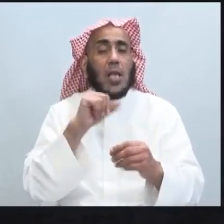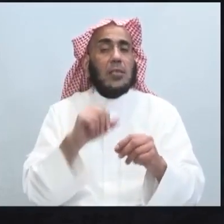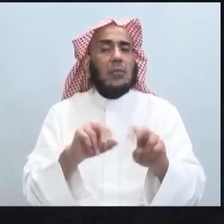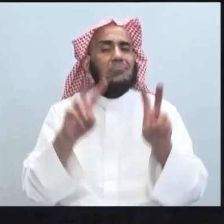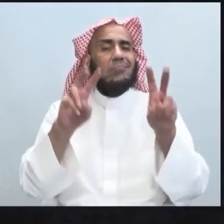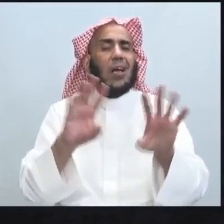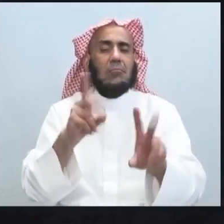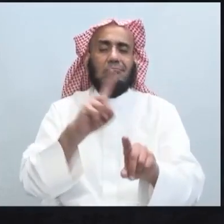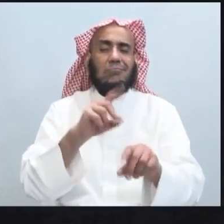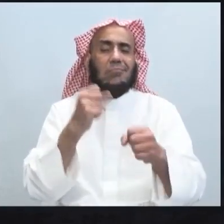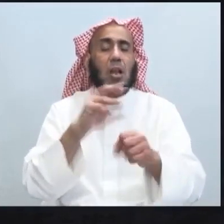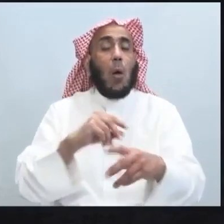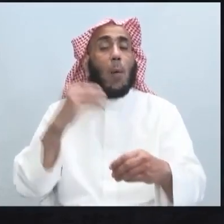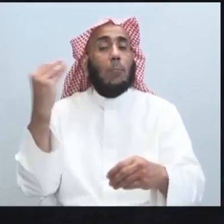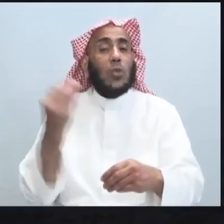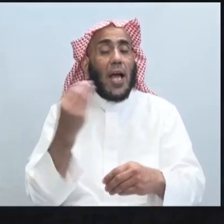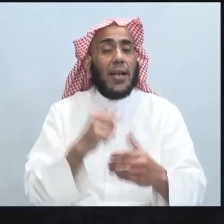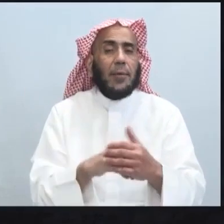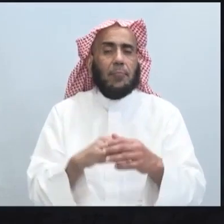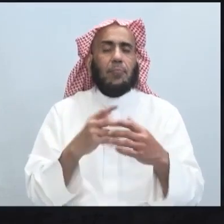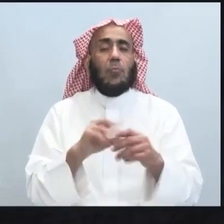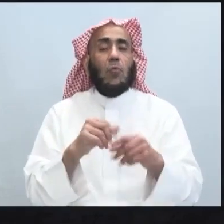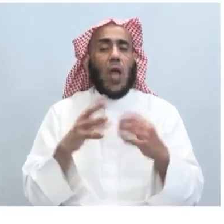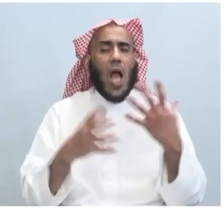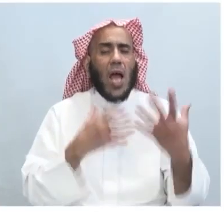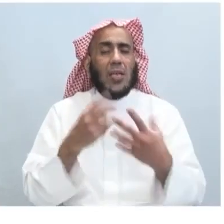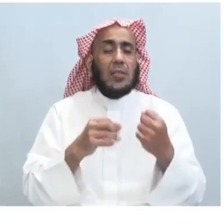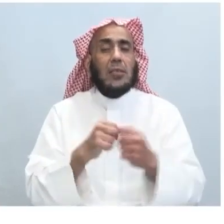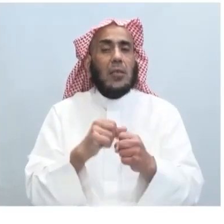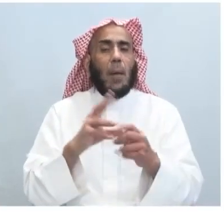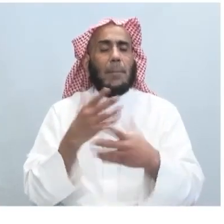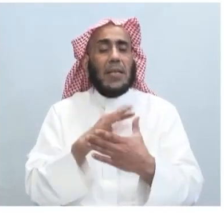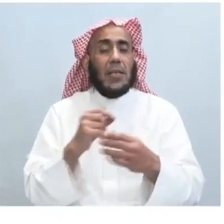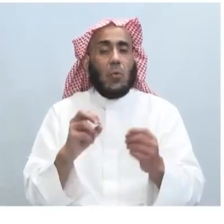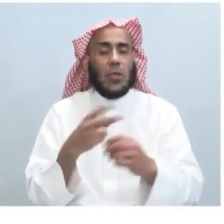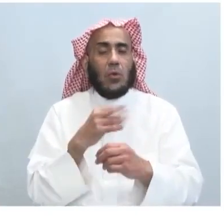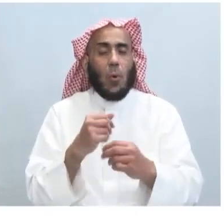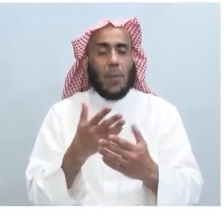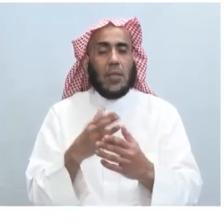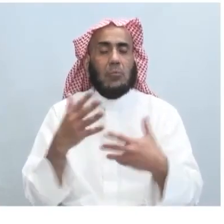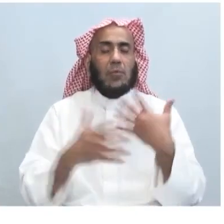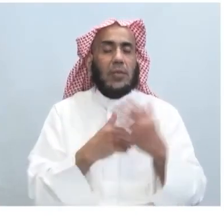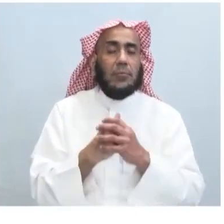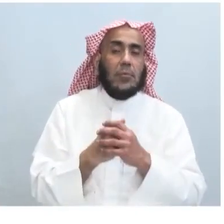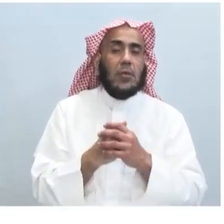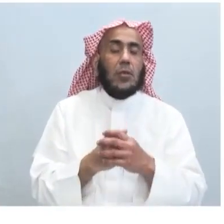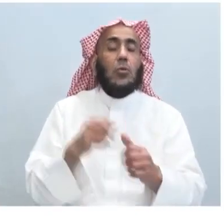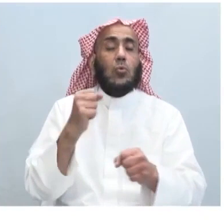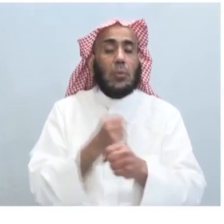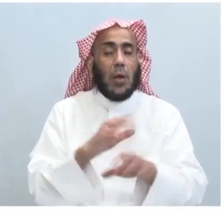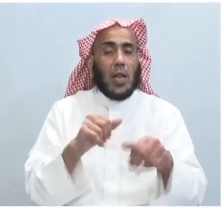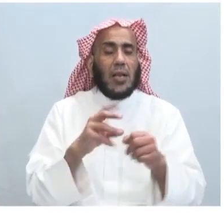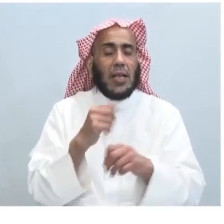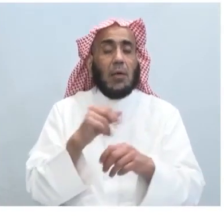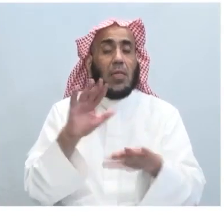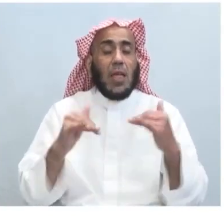احسنتم انما متحرك ويكون في حاله توازن بين النواتج وبين المتفاعلات لنطبق الان قيمه